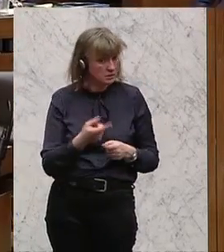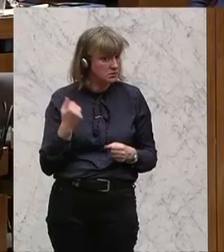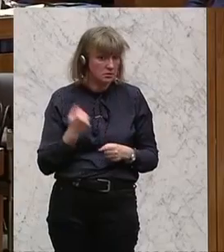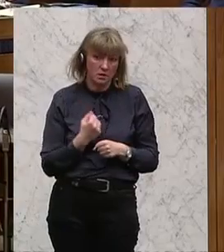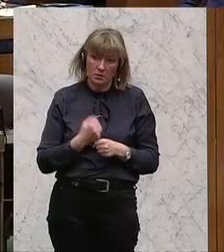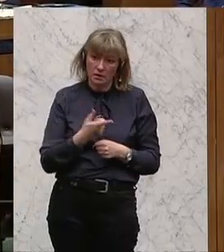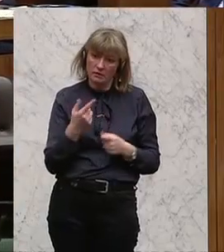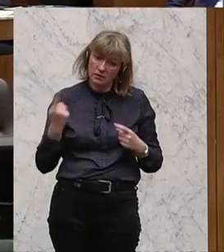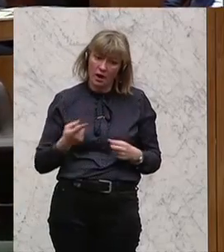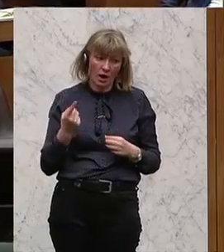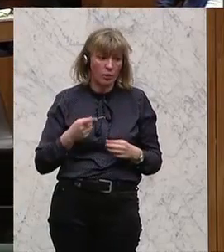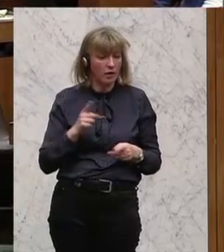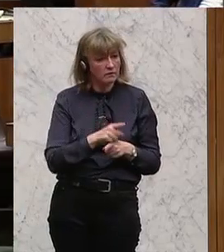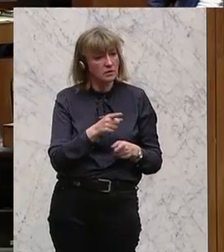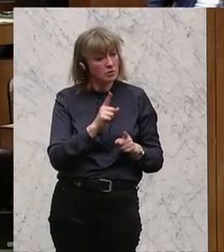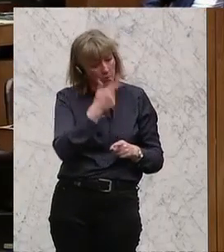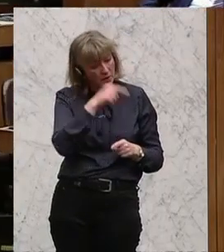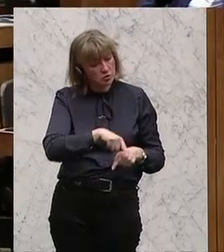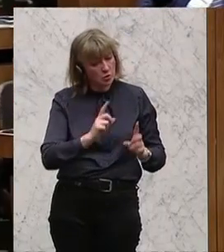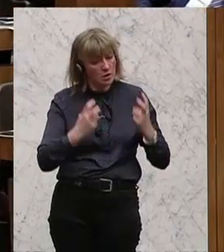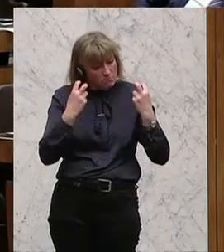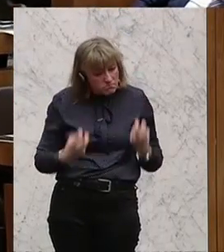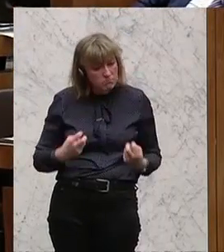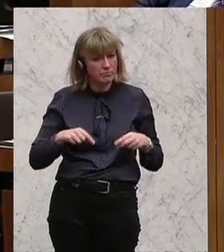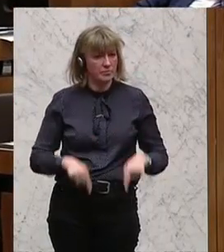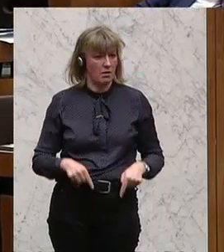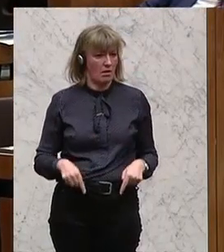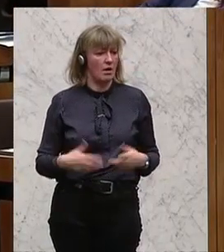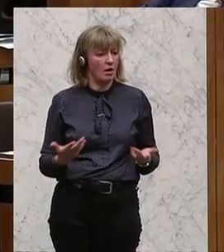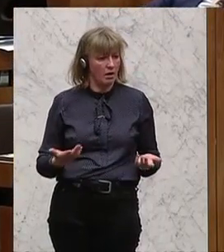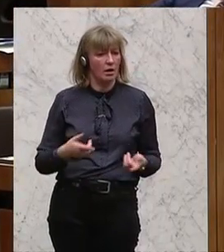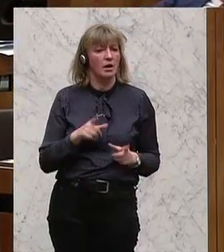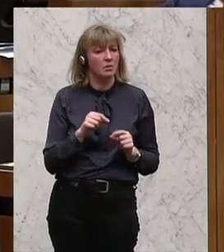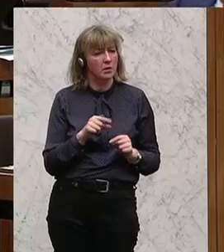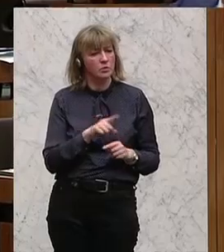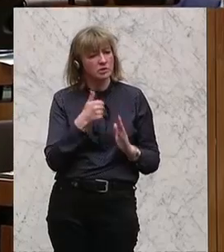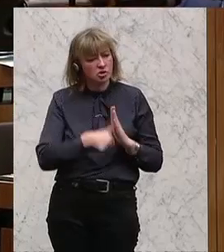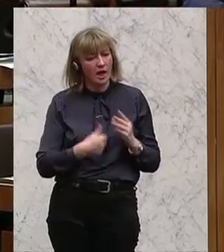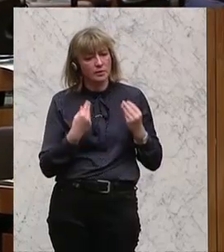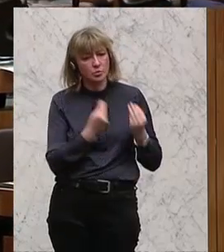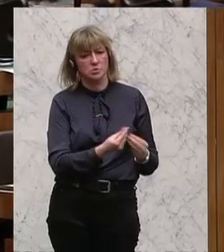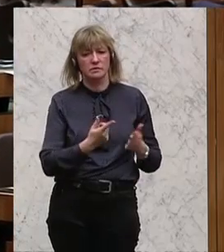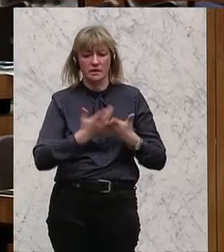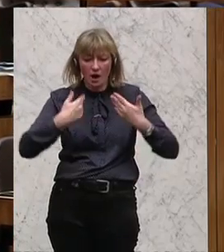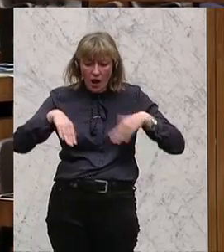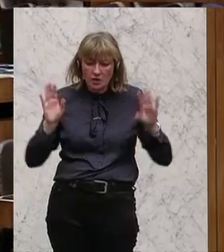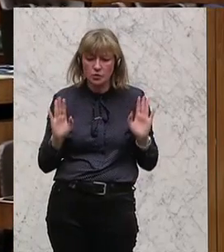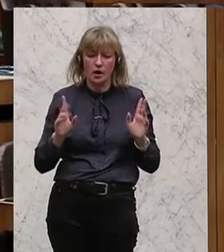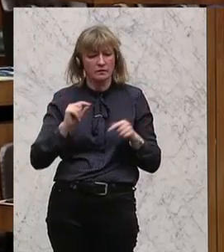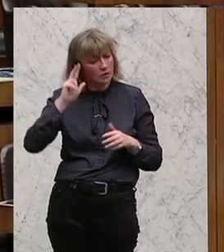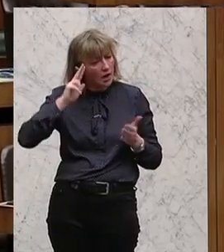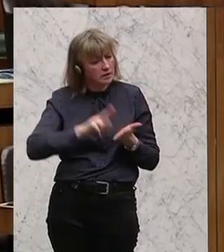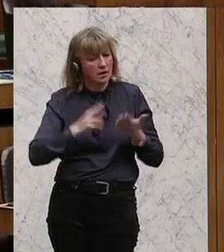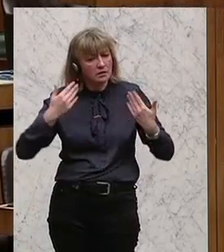Sie arbeiten permanent an der Verfestigung dieser Menschen, und Sie setzen also schon bisher den Status des Asylanten, des